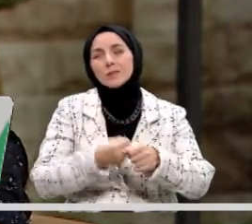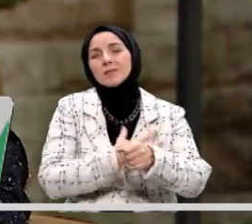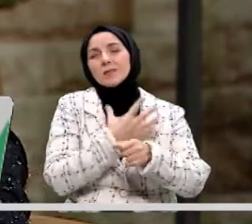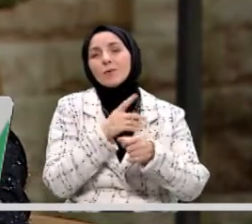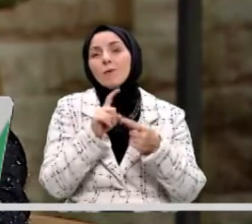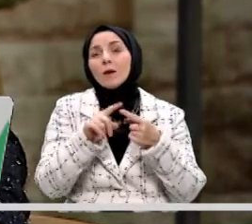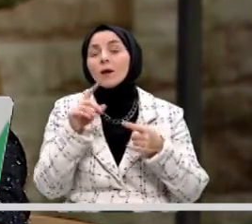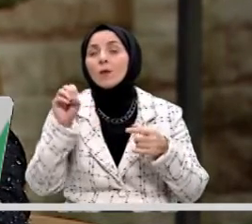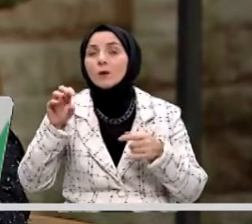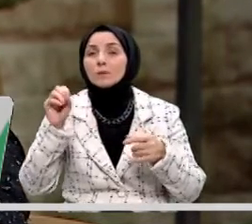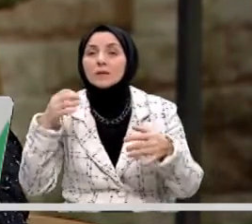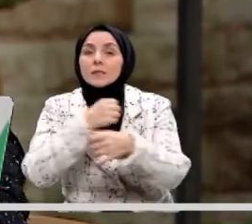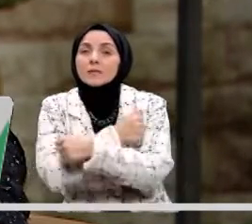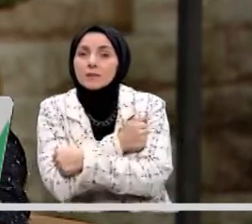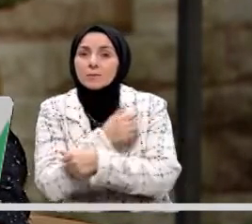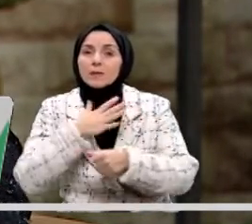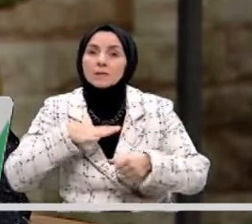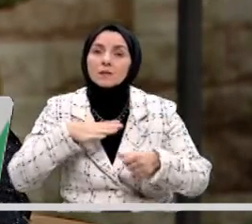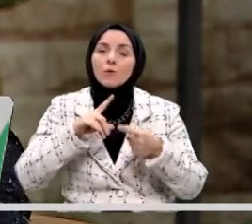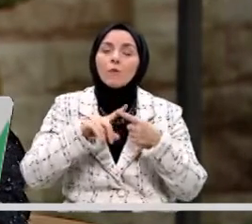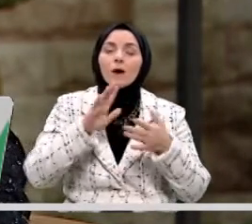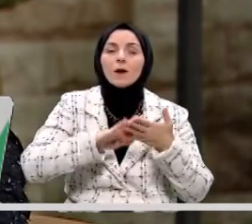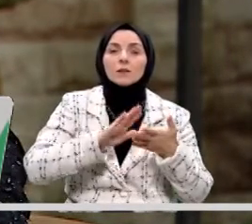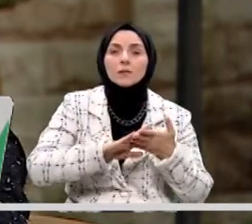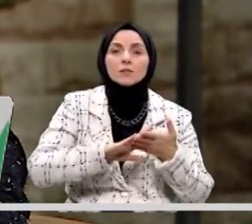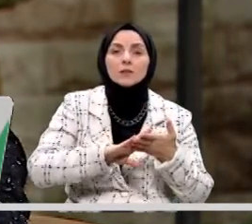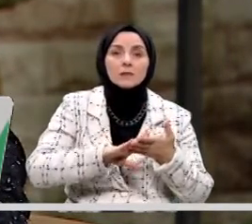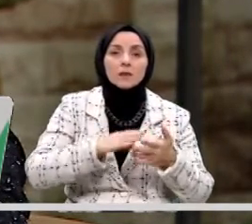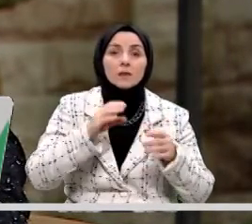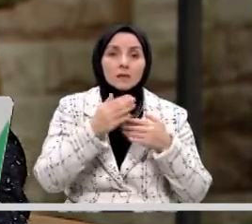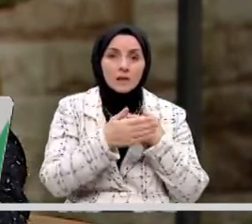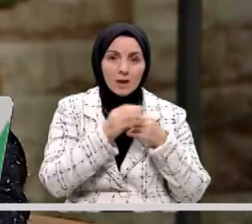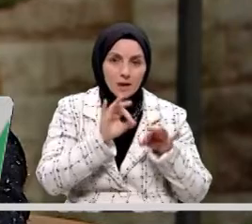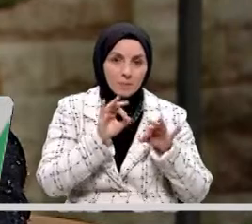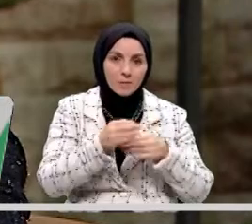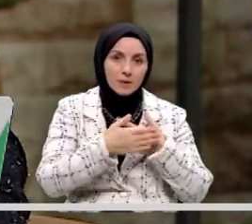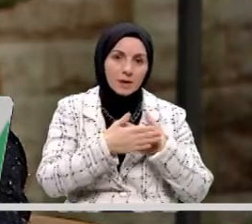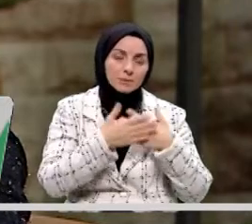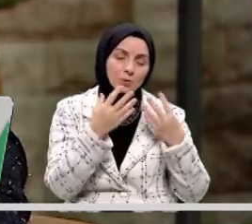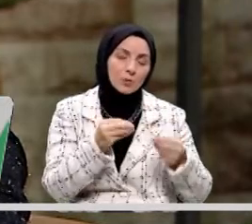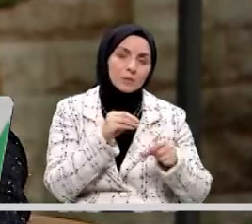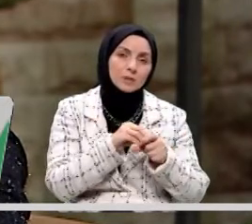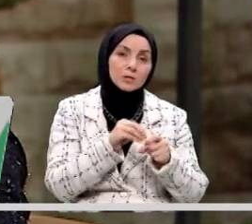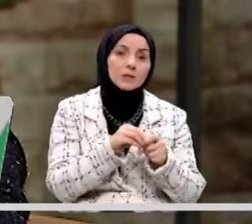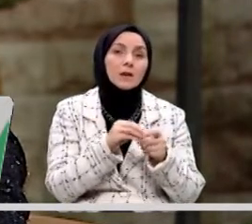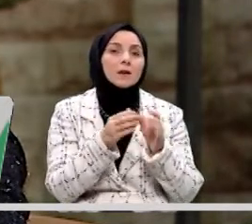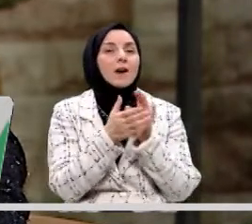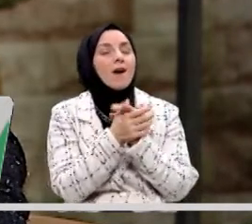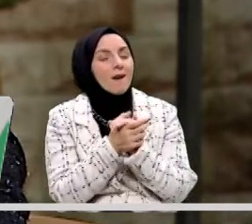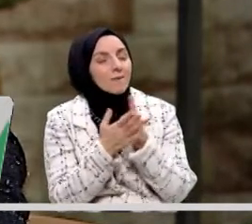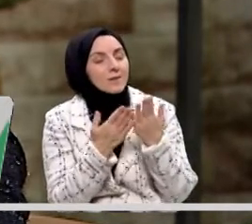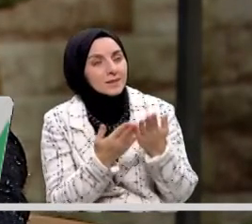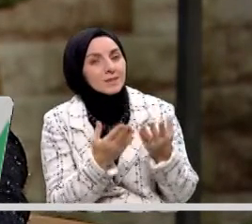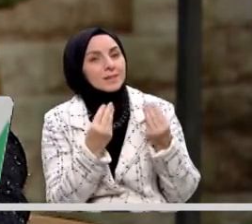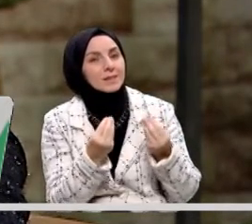için bu anneye yardım etmiştir Aferin benim oğlum odasını topladı yapmayın yani aferin bir bardağını götürdü yapmayın